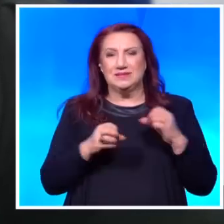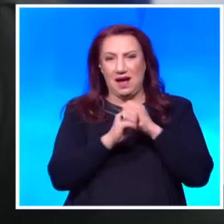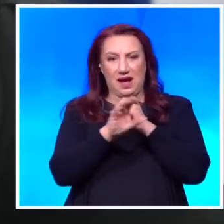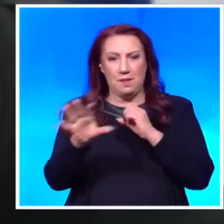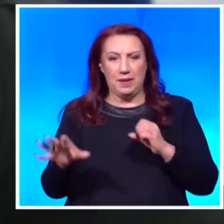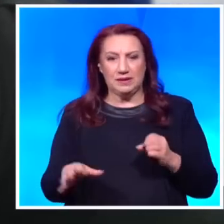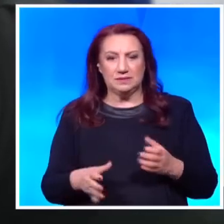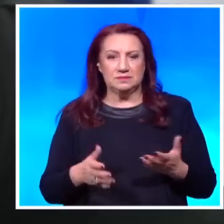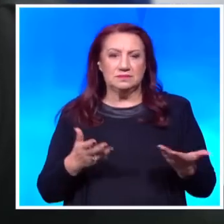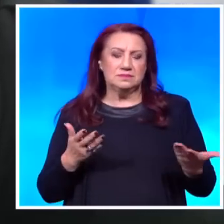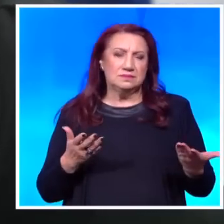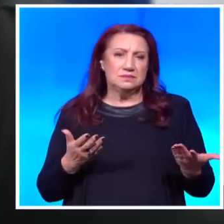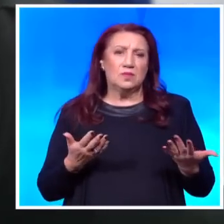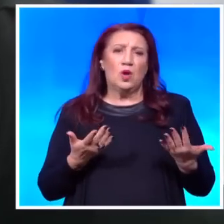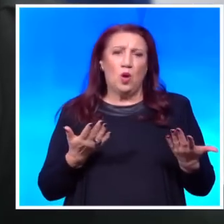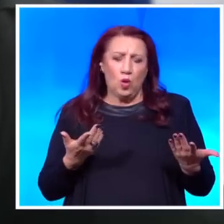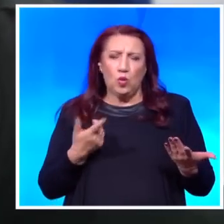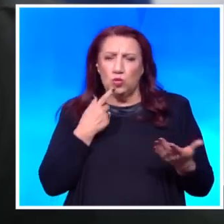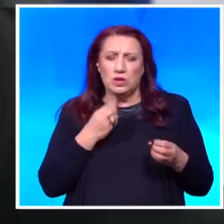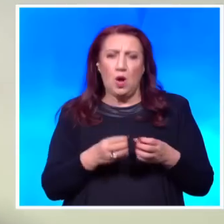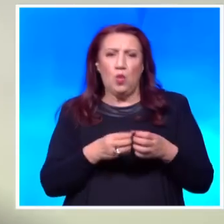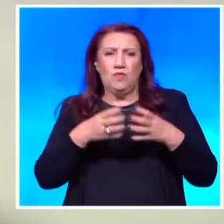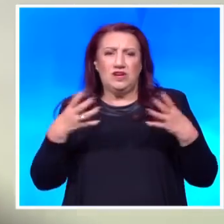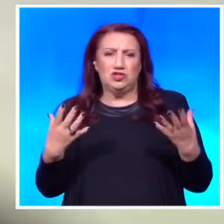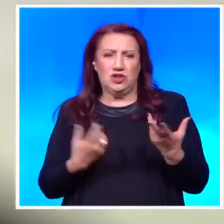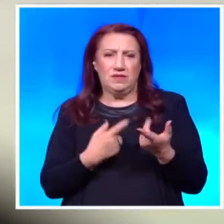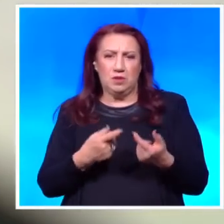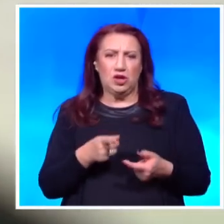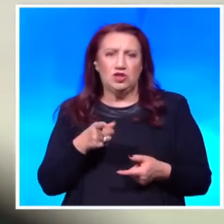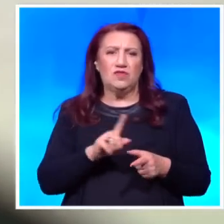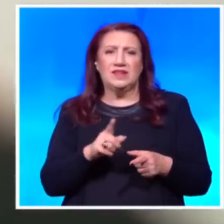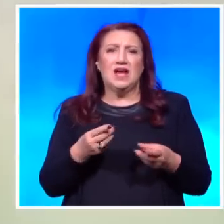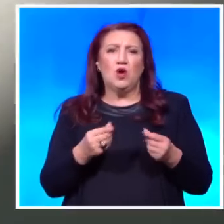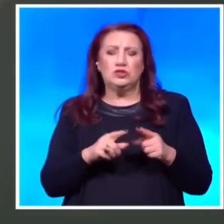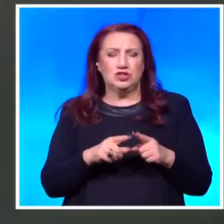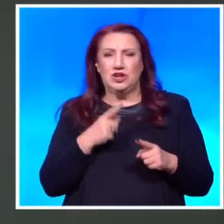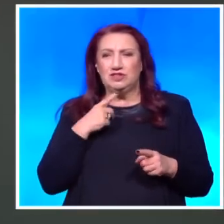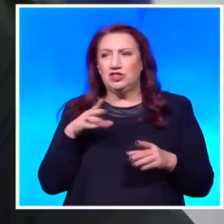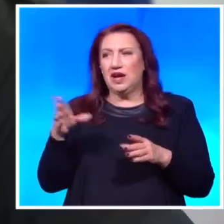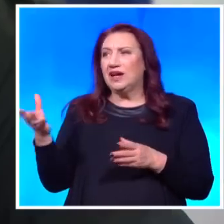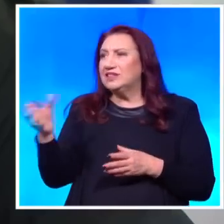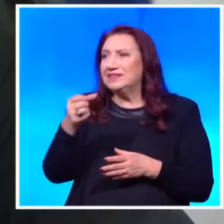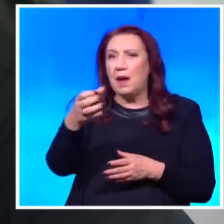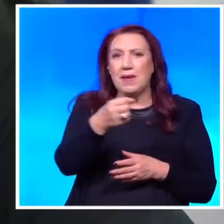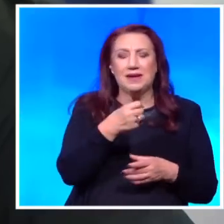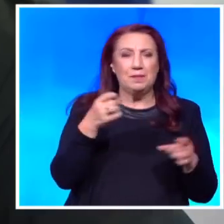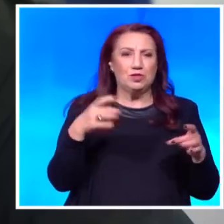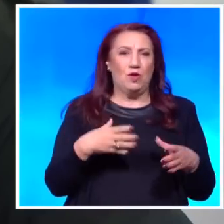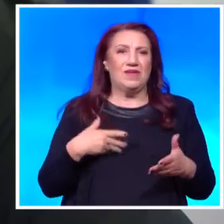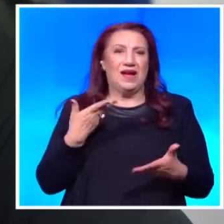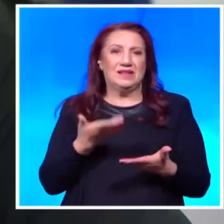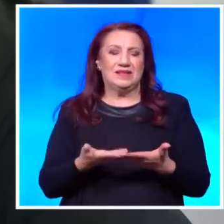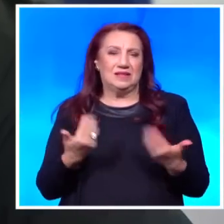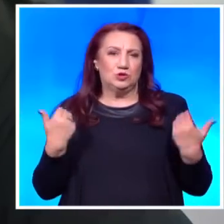това не означава, че ще се намерят кандидат студенти за тези места. Начинът на планиране на бройките е съобразен както с